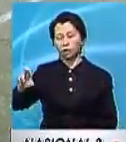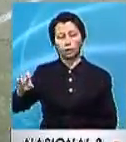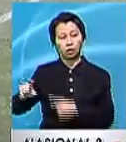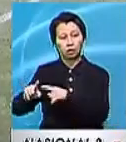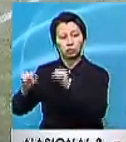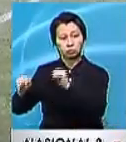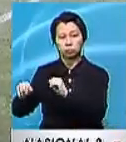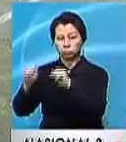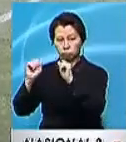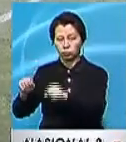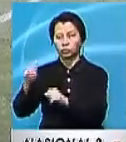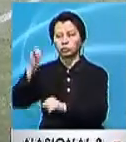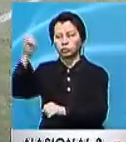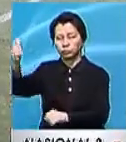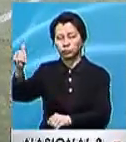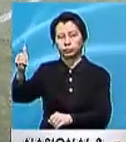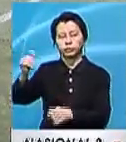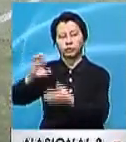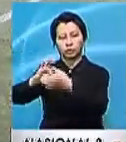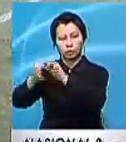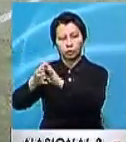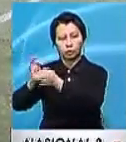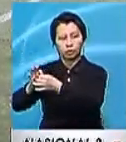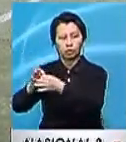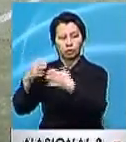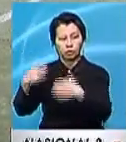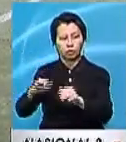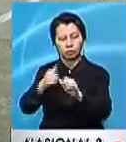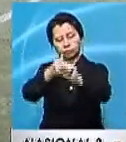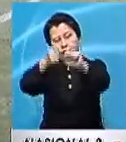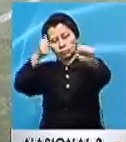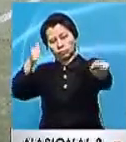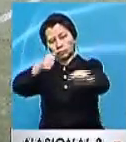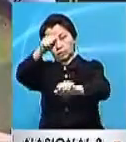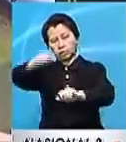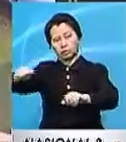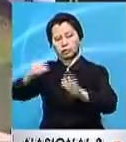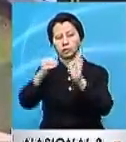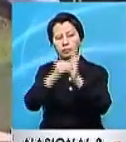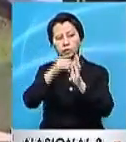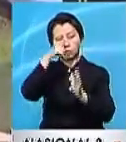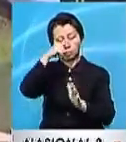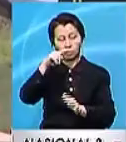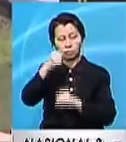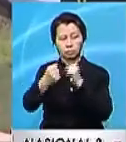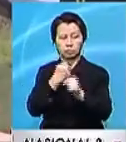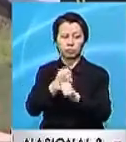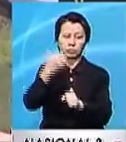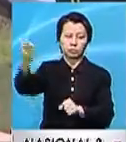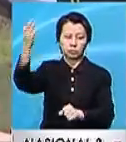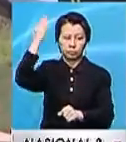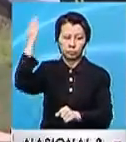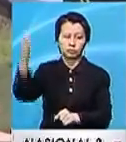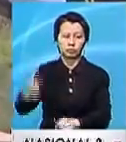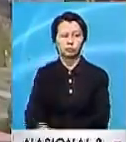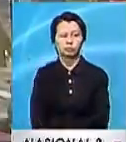Rio selepas meraih pingat emas dalam pusingan Olimpik Kejohanan Memanah Asia di Bangkok tahun lepas.